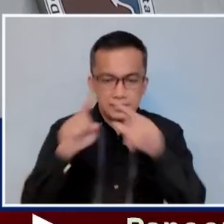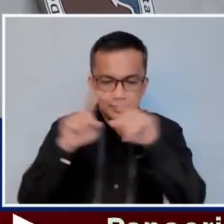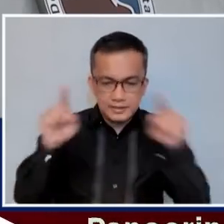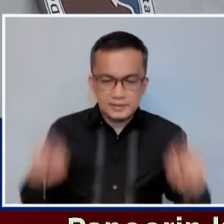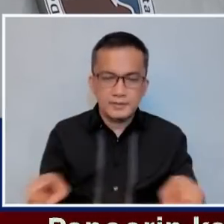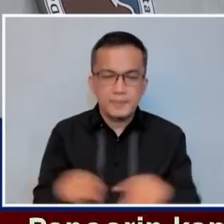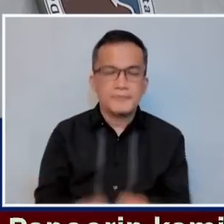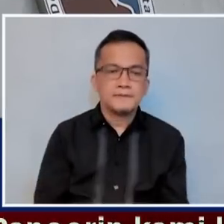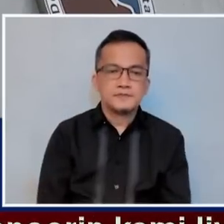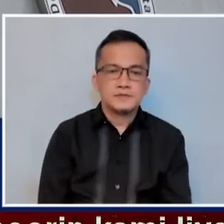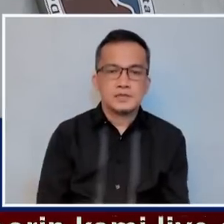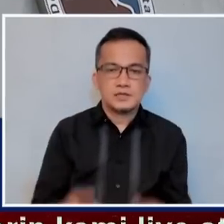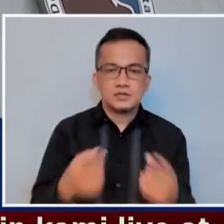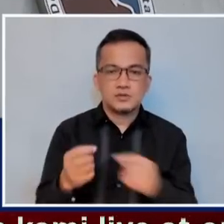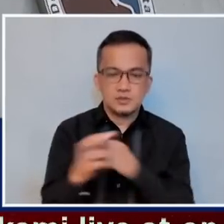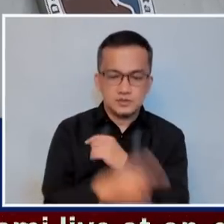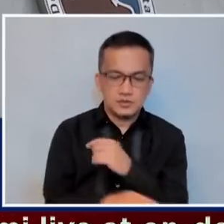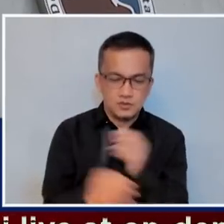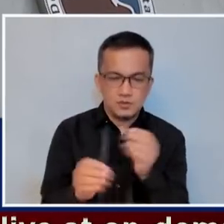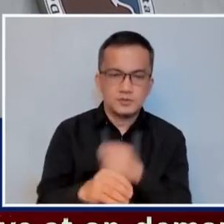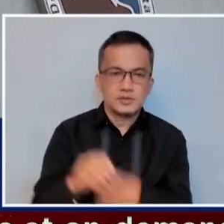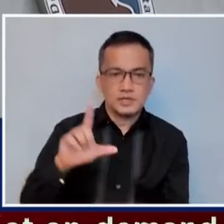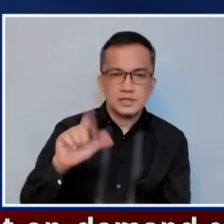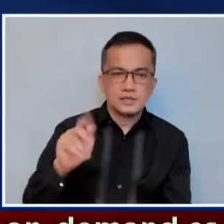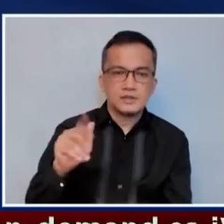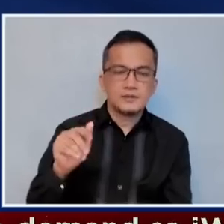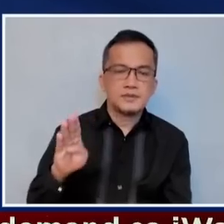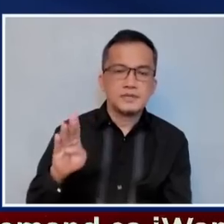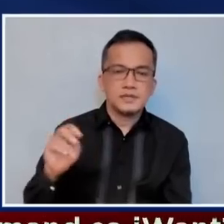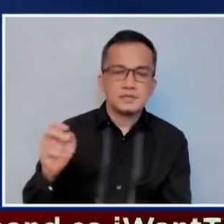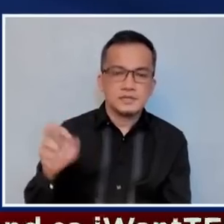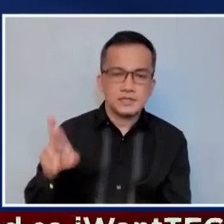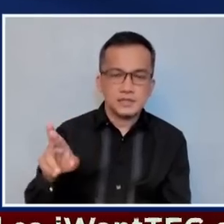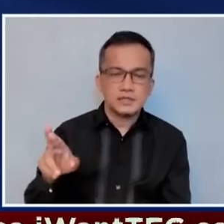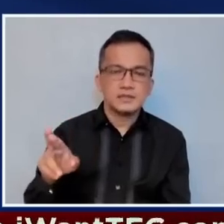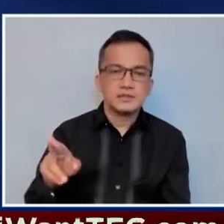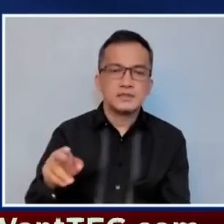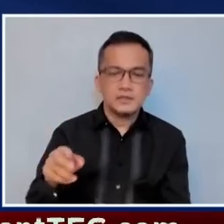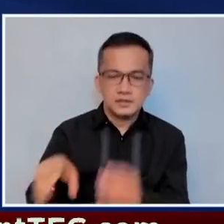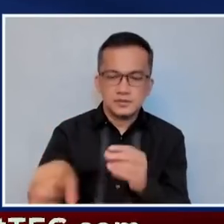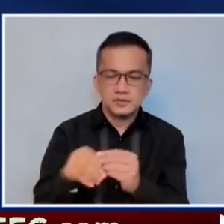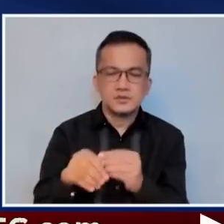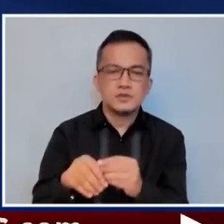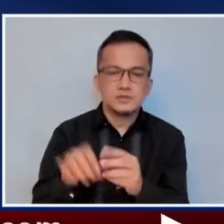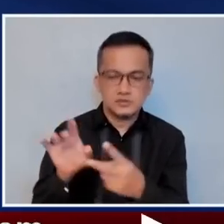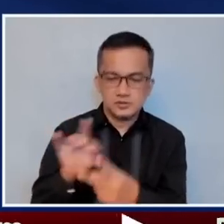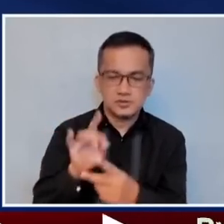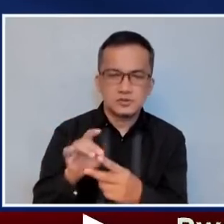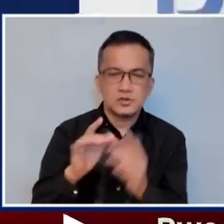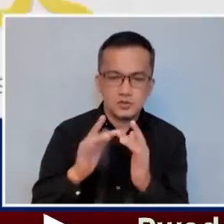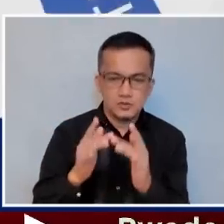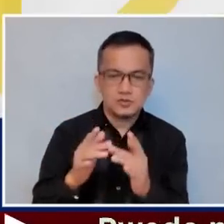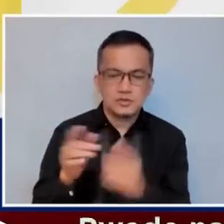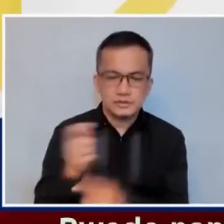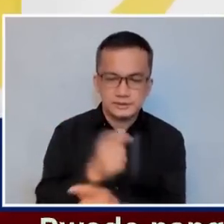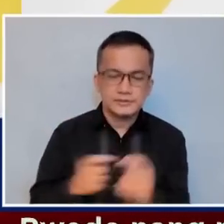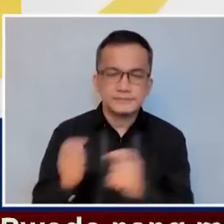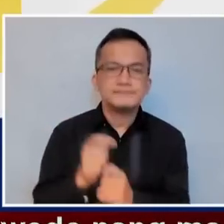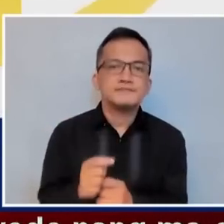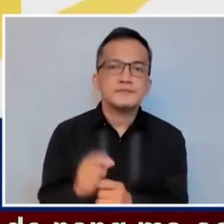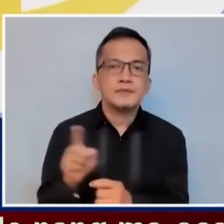ang ginawa ng regional office ng LTFRB sa NCR, magdagdag ng opsyon na online ang transaksyon